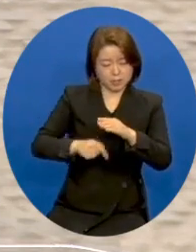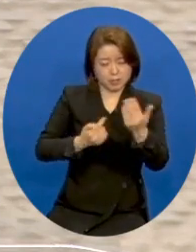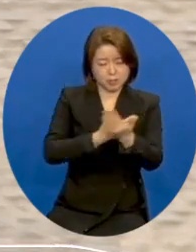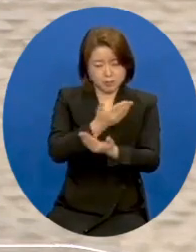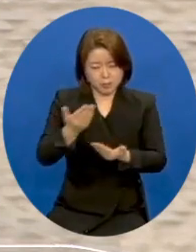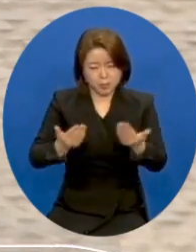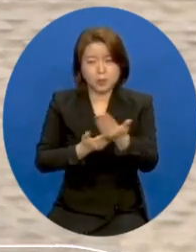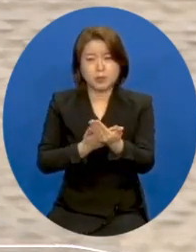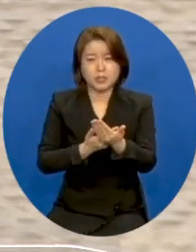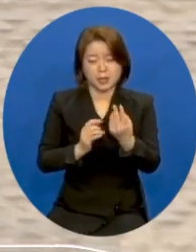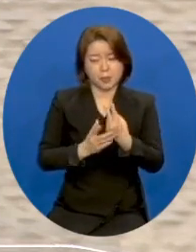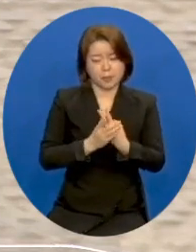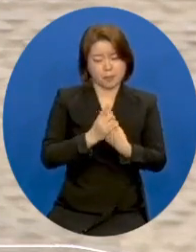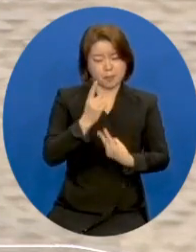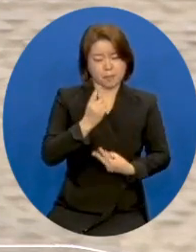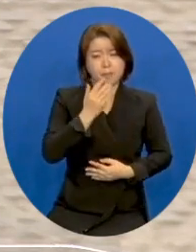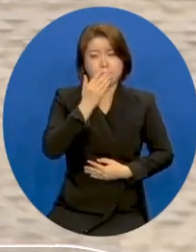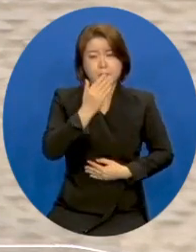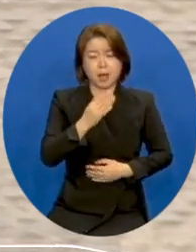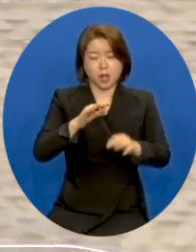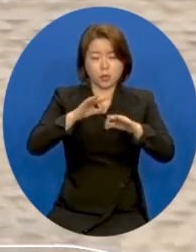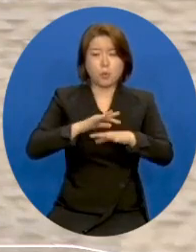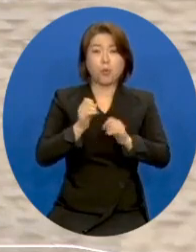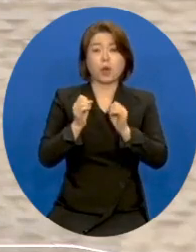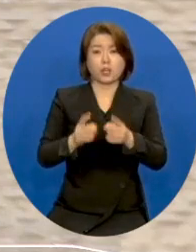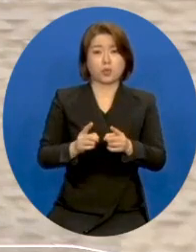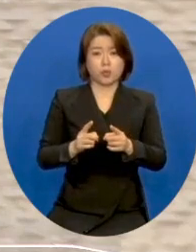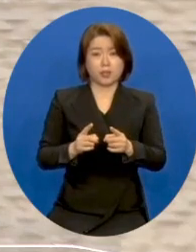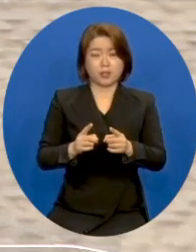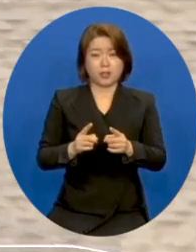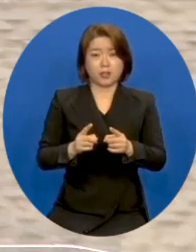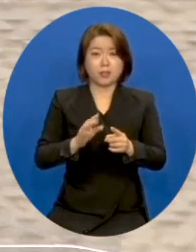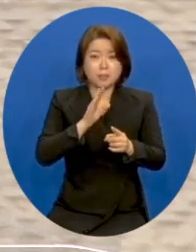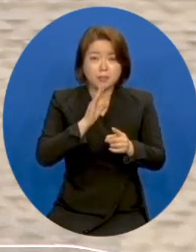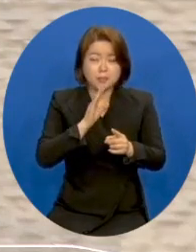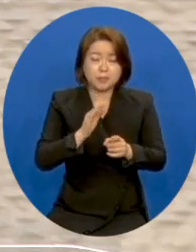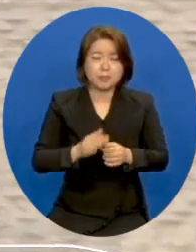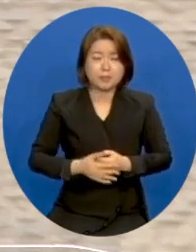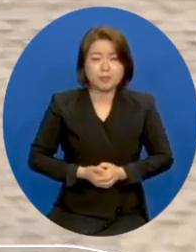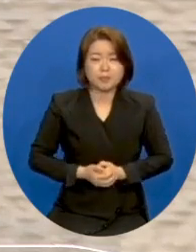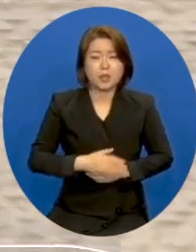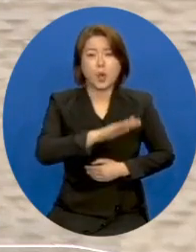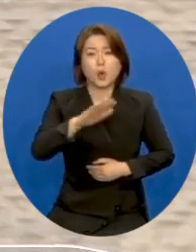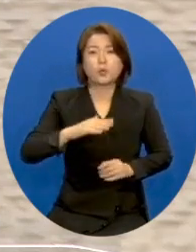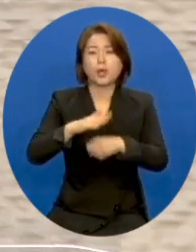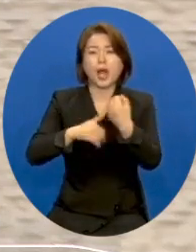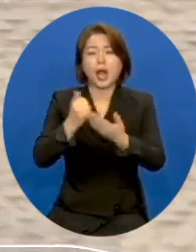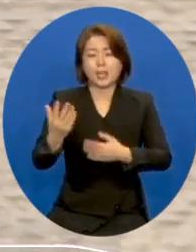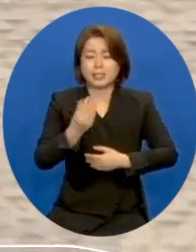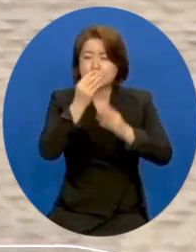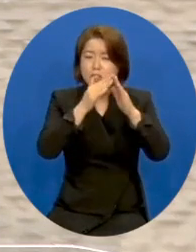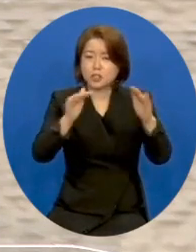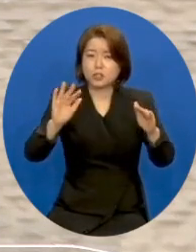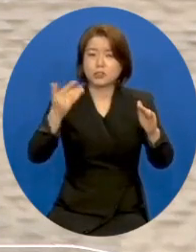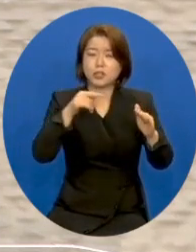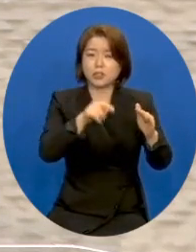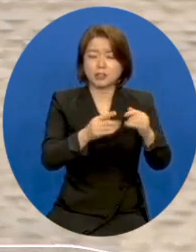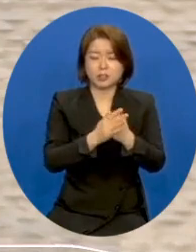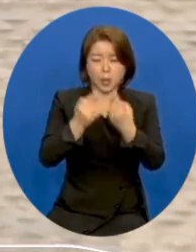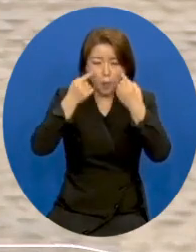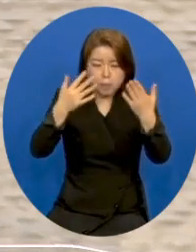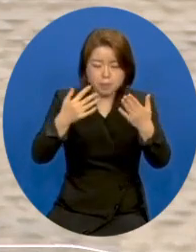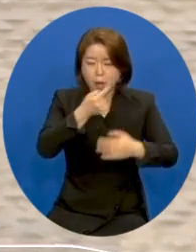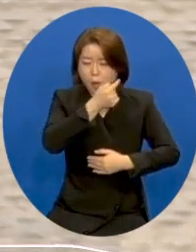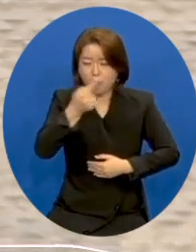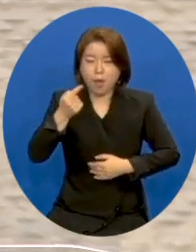교제하고 하나 될 수 있는 놀라운 기회가 아니겠습니까? 우리가 하나님의 성전된 것을 분명하게 확인해